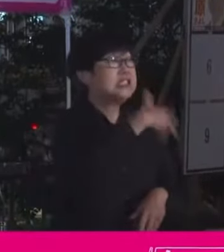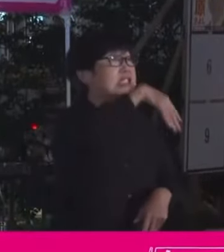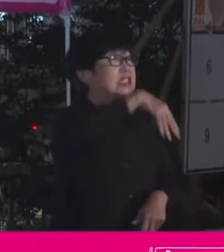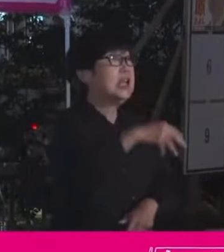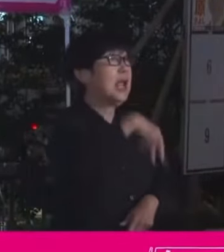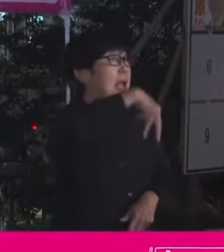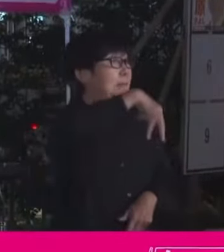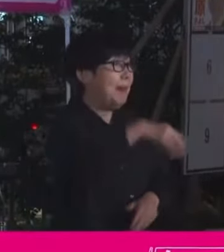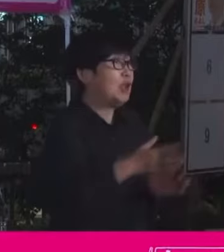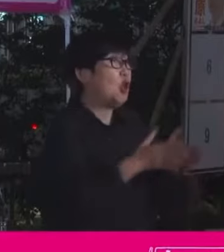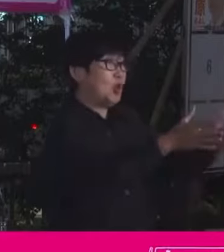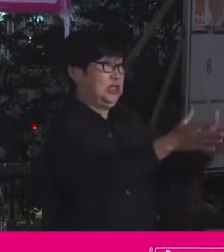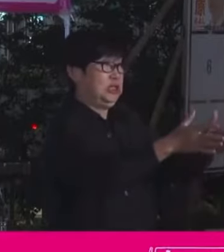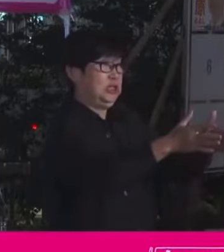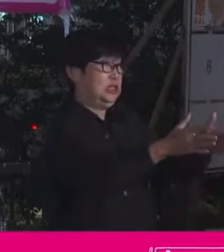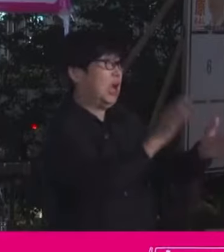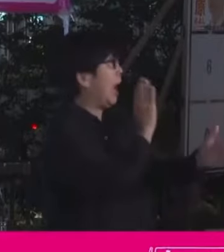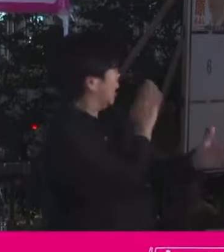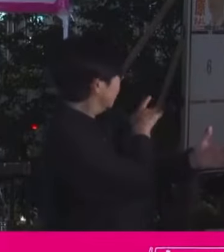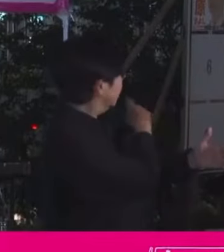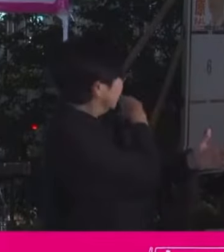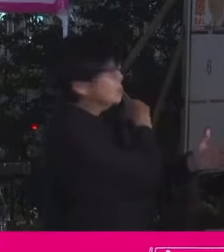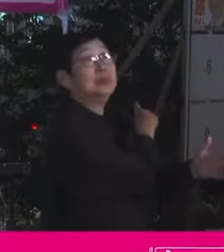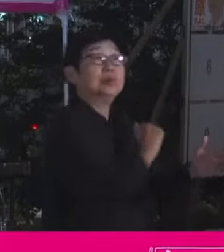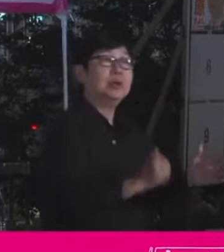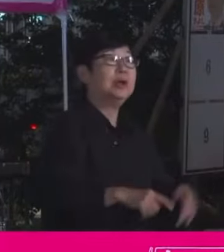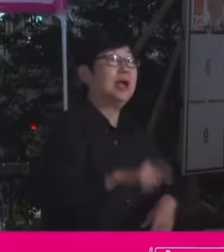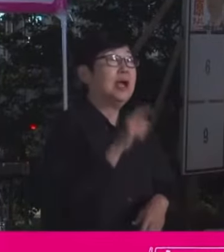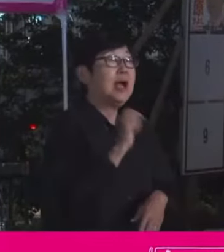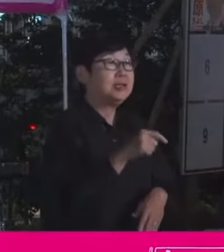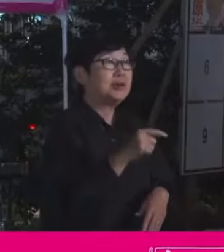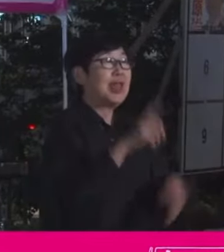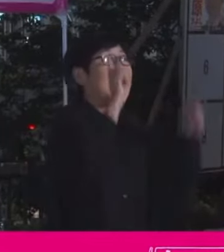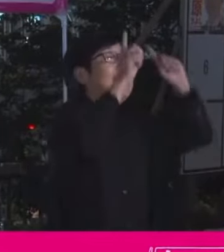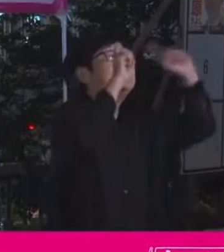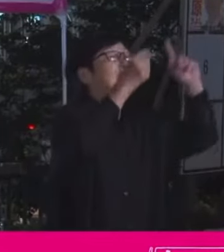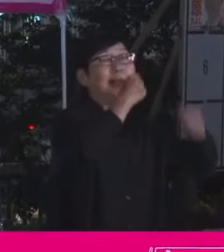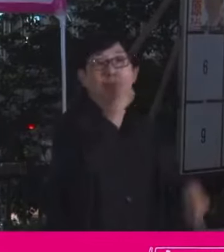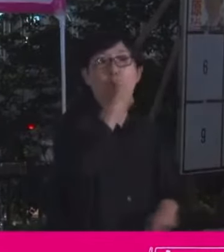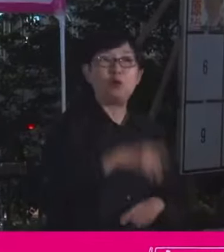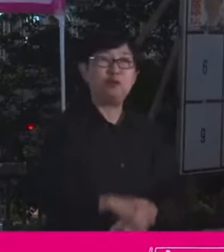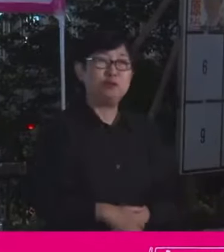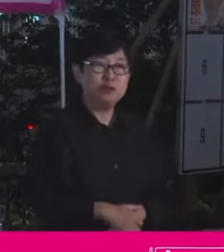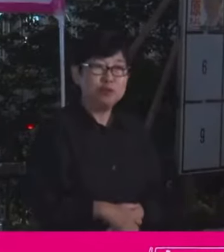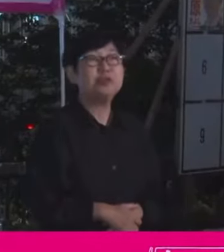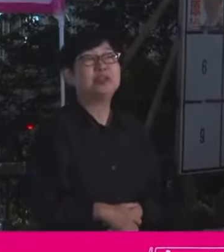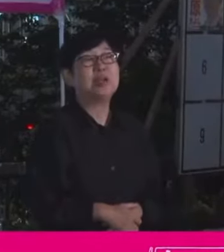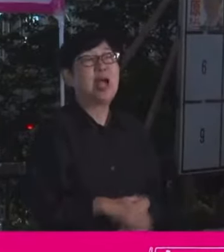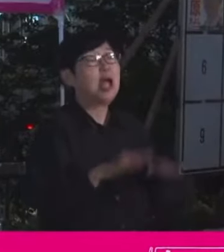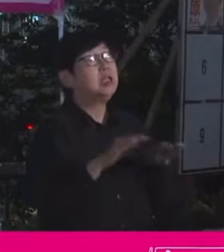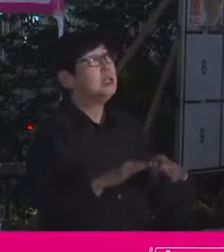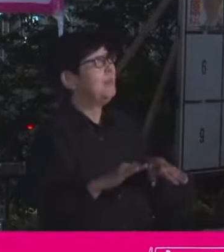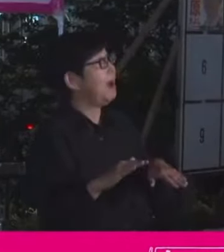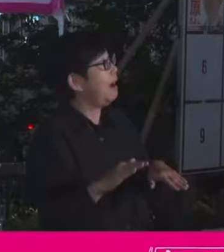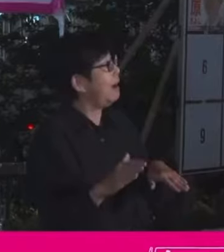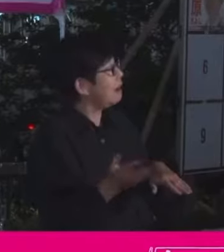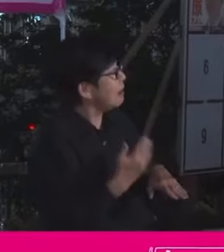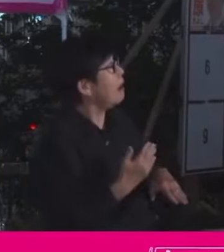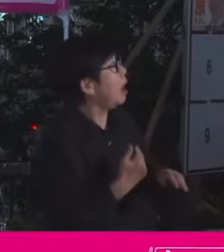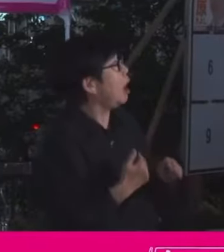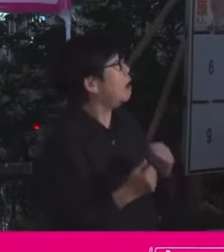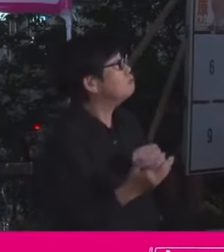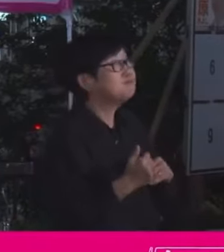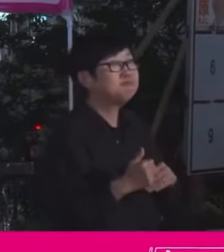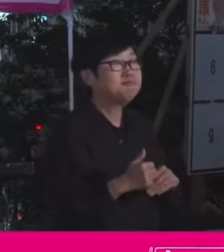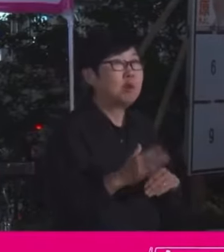ょ、あの辺でちょこちょこ遊んでたのが僕です。今からだから 僕今